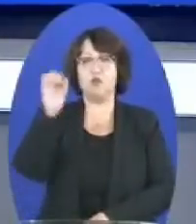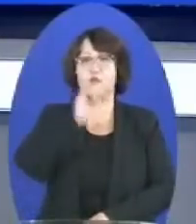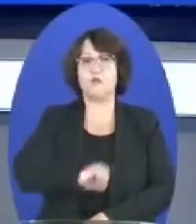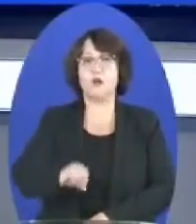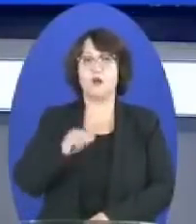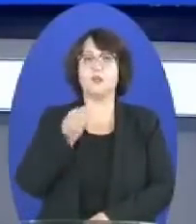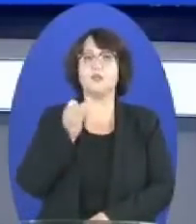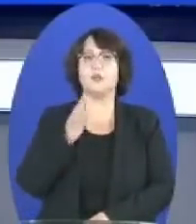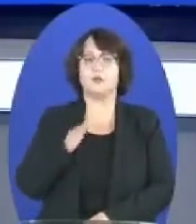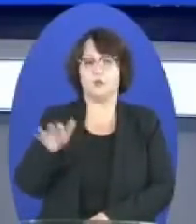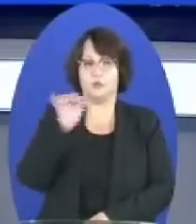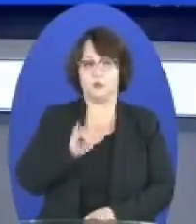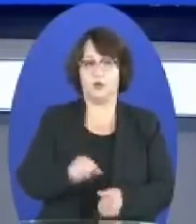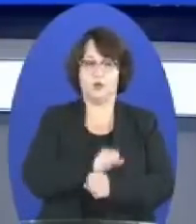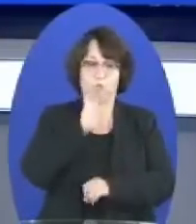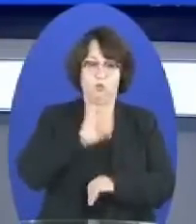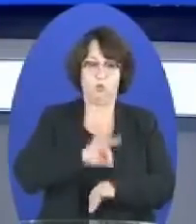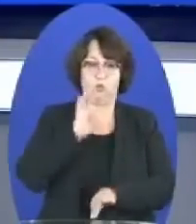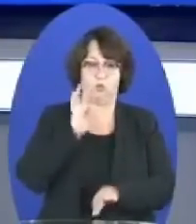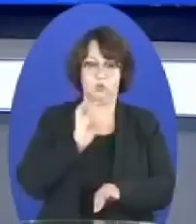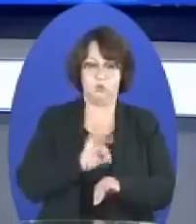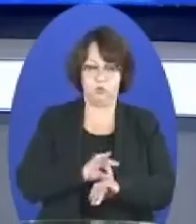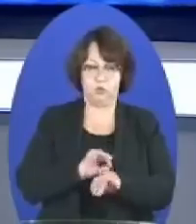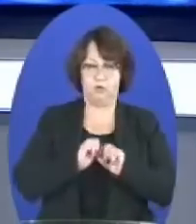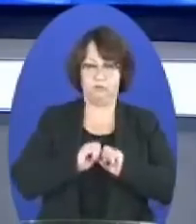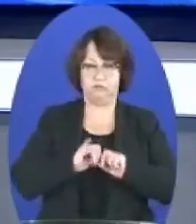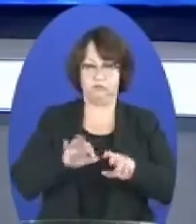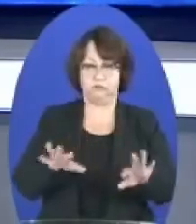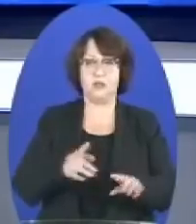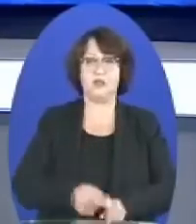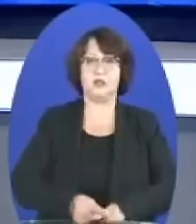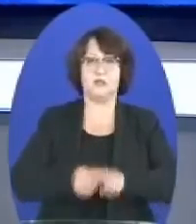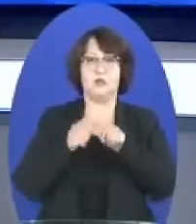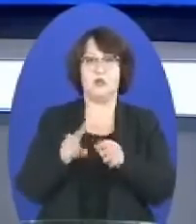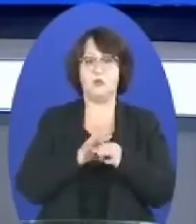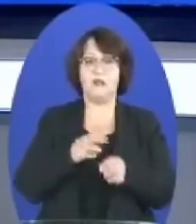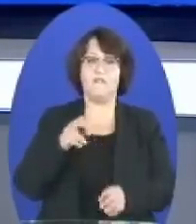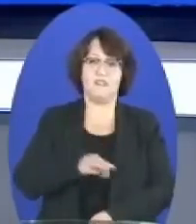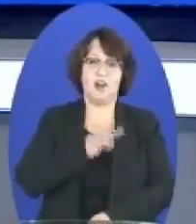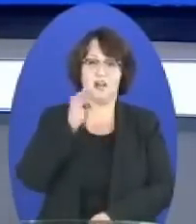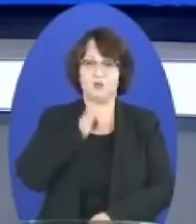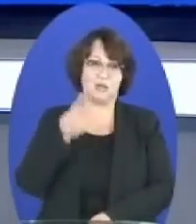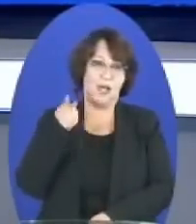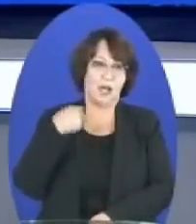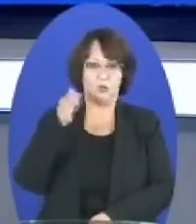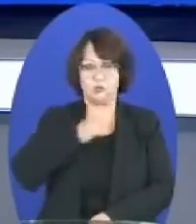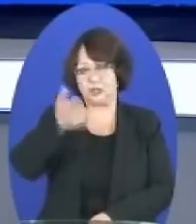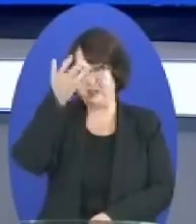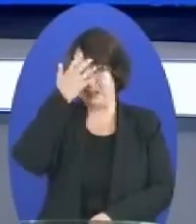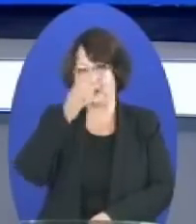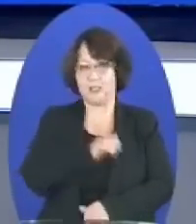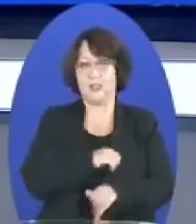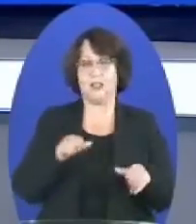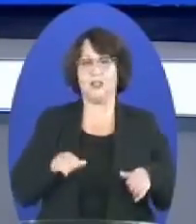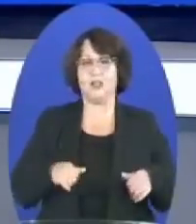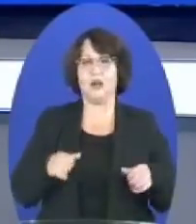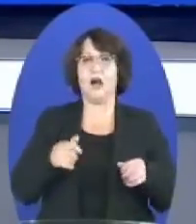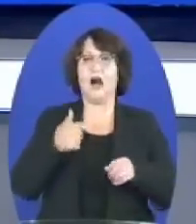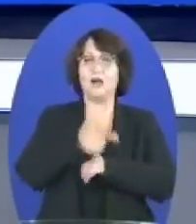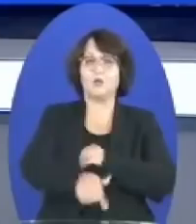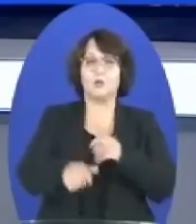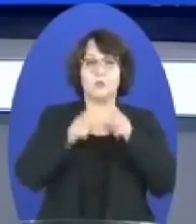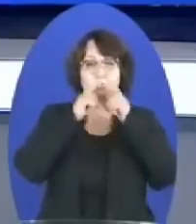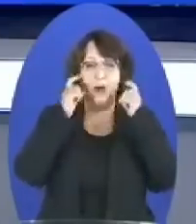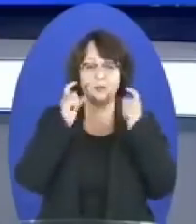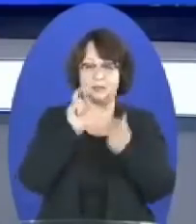улс орнуудад COVID-19 цар тахлын дэгдэлт эргээд нэмэгдсэнтэй холбогдуулаад Франц, Британий засгийн газар ард иргэдээ олон нийтийн газарт амны